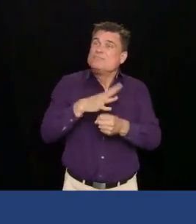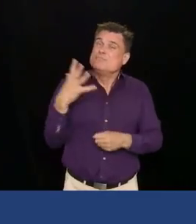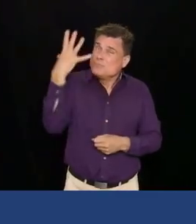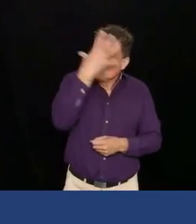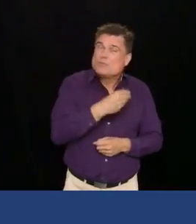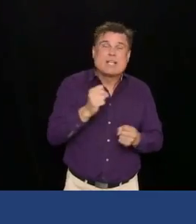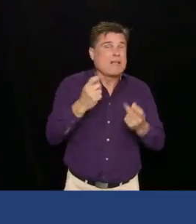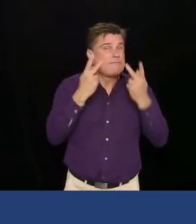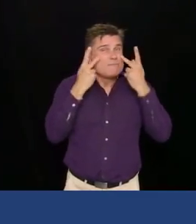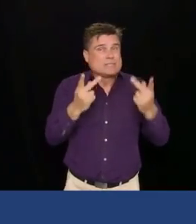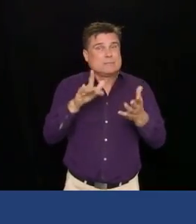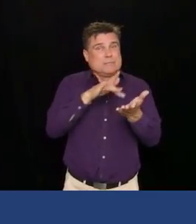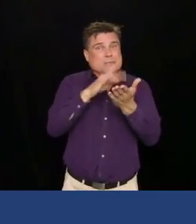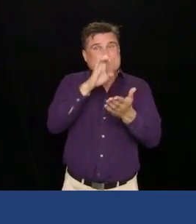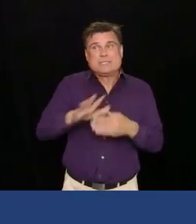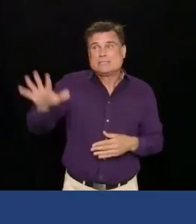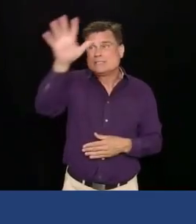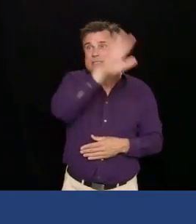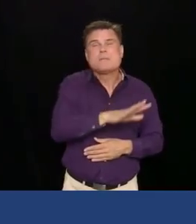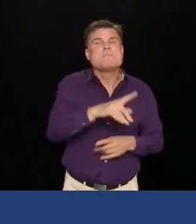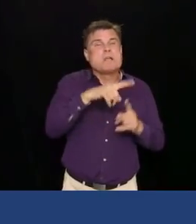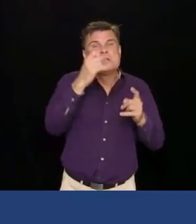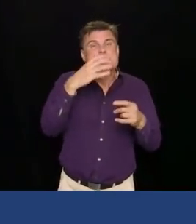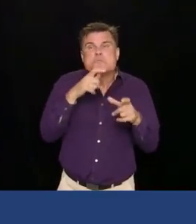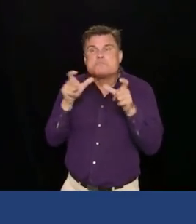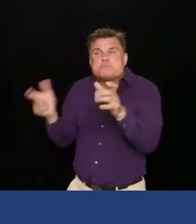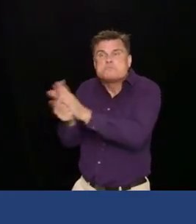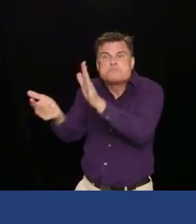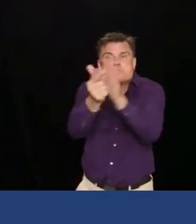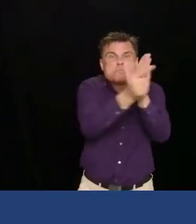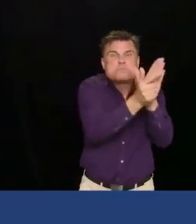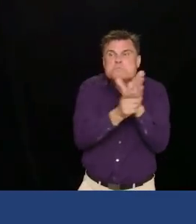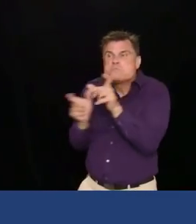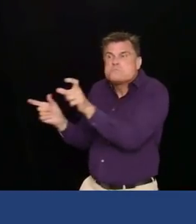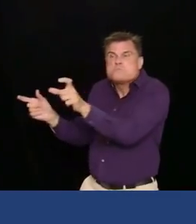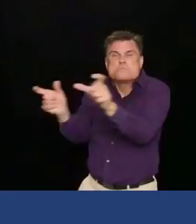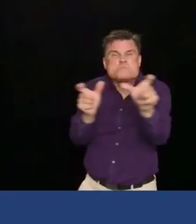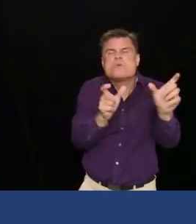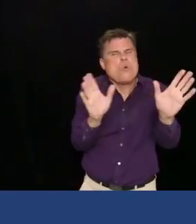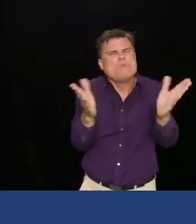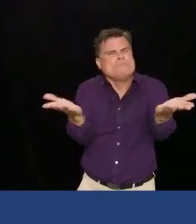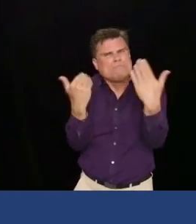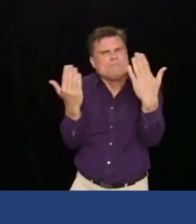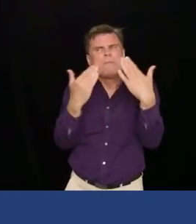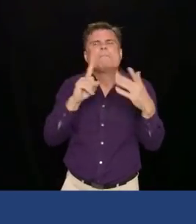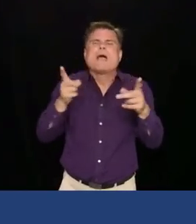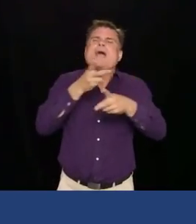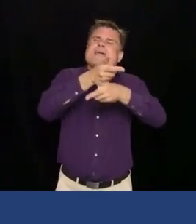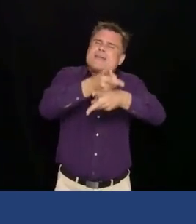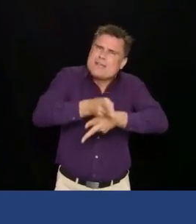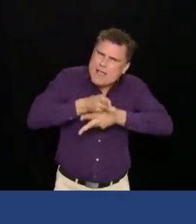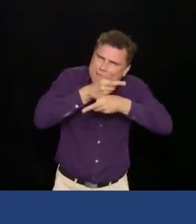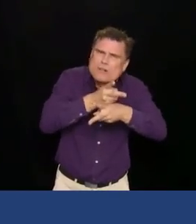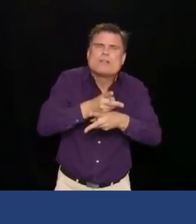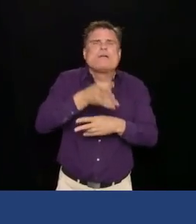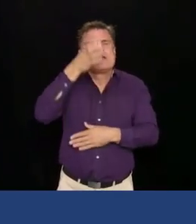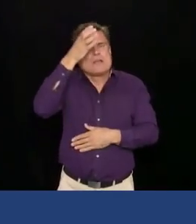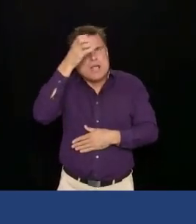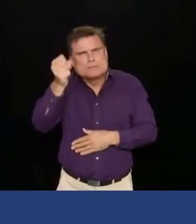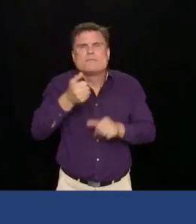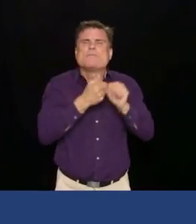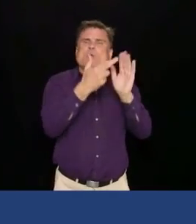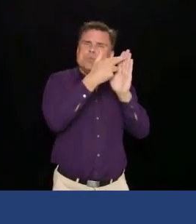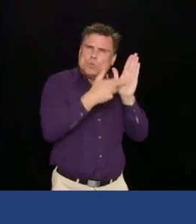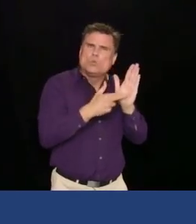So we don't want to discourage people from coming, but we do want people to be mindful of their behavior. We